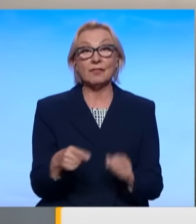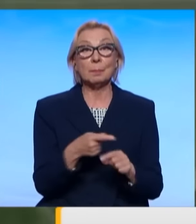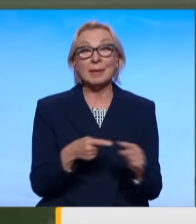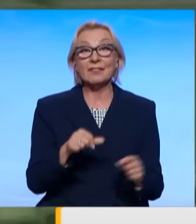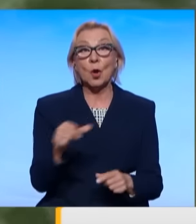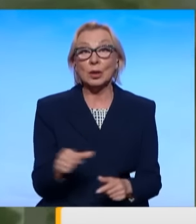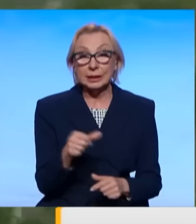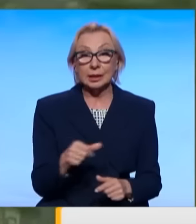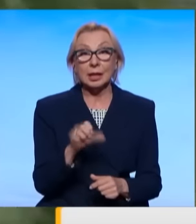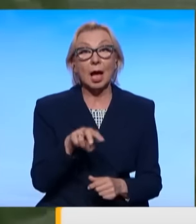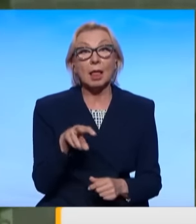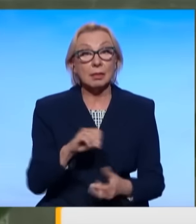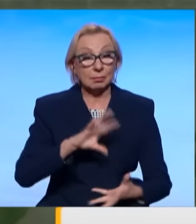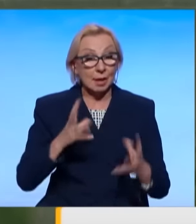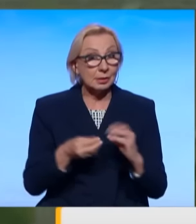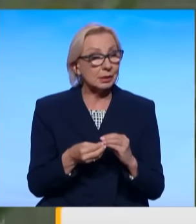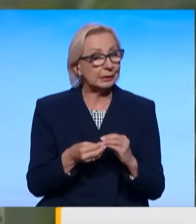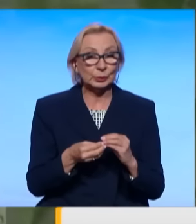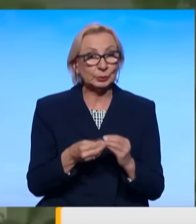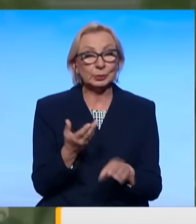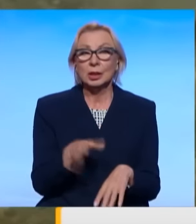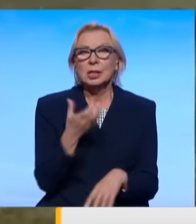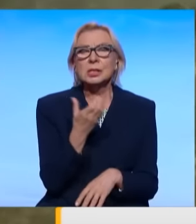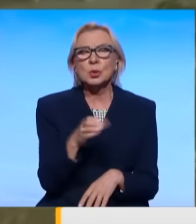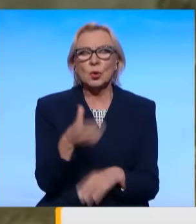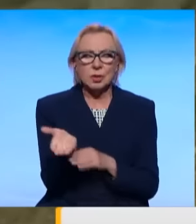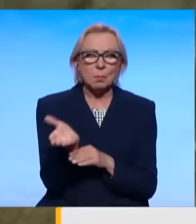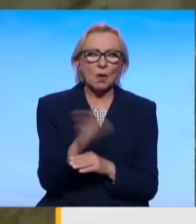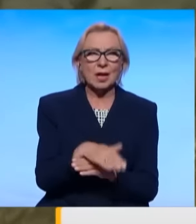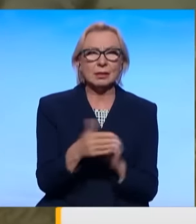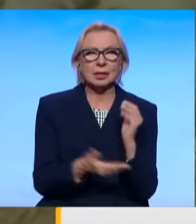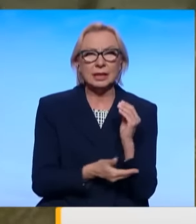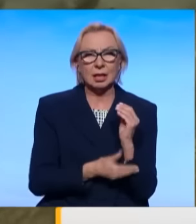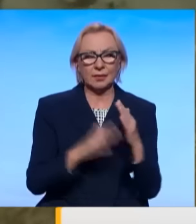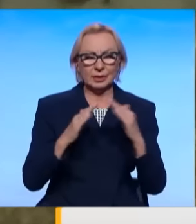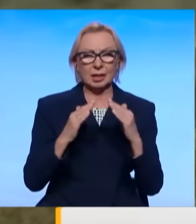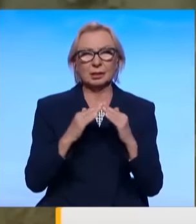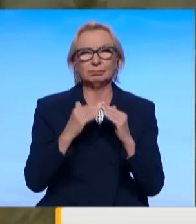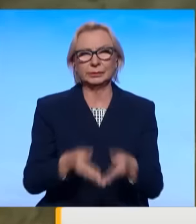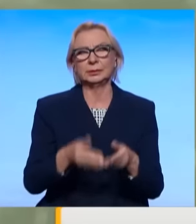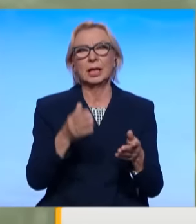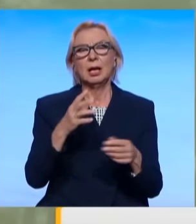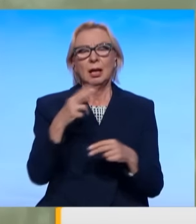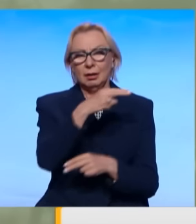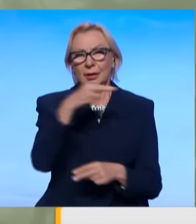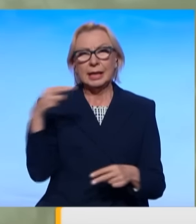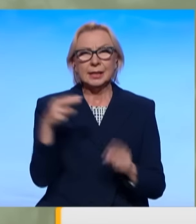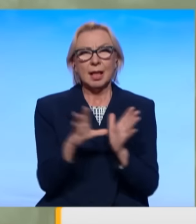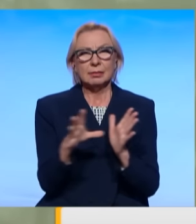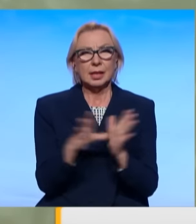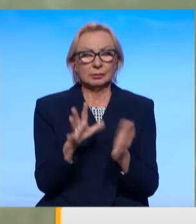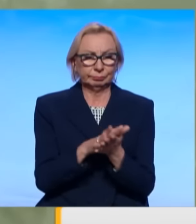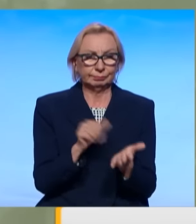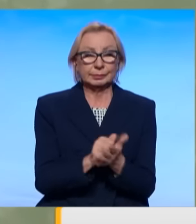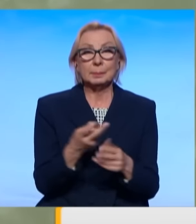але його наслідки долають досі. Сотні повалених дерев, пошкоджені дахи і обірвані лінії електропередач.